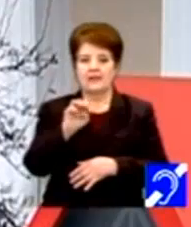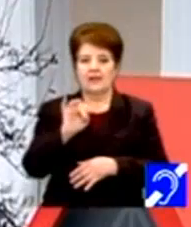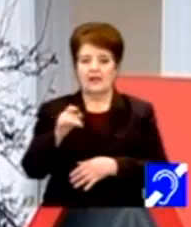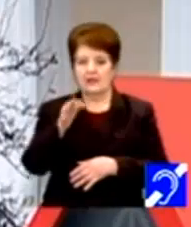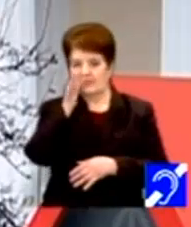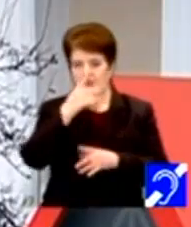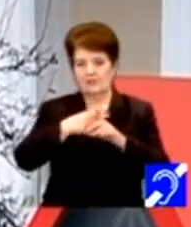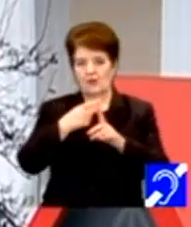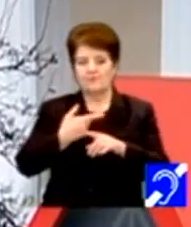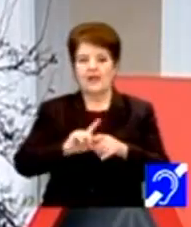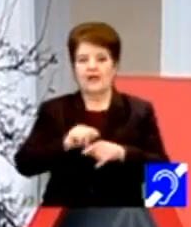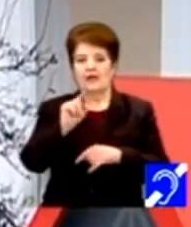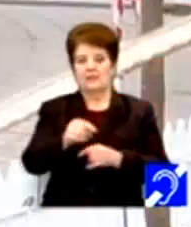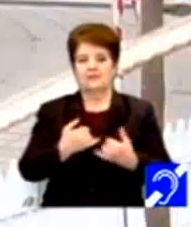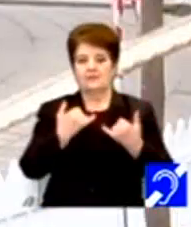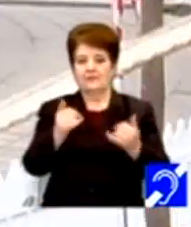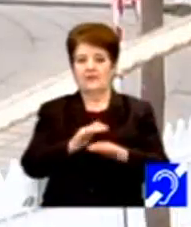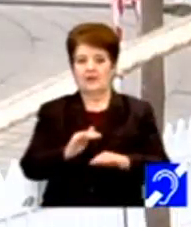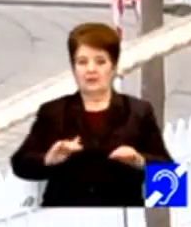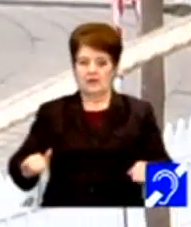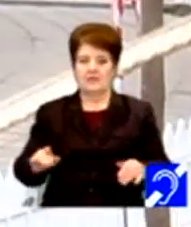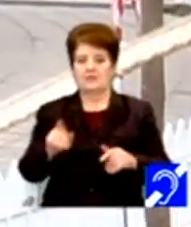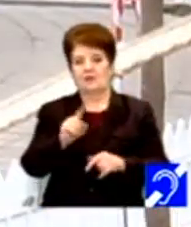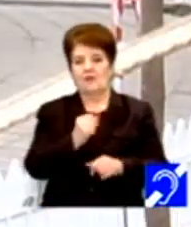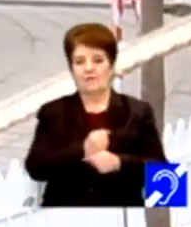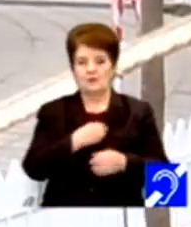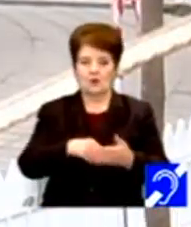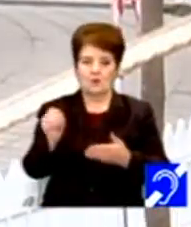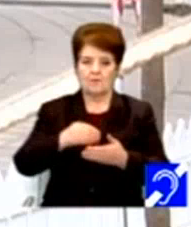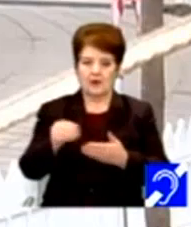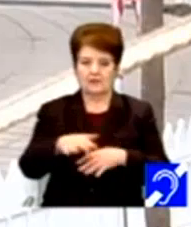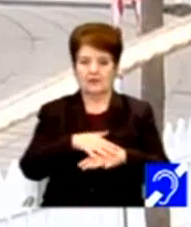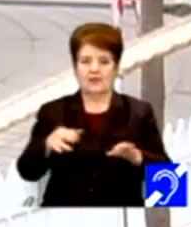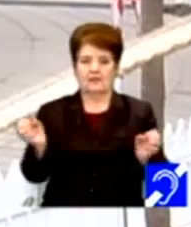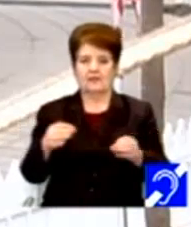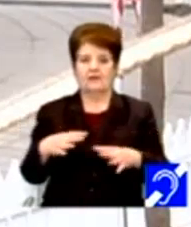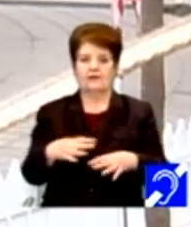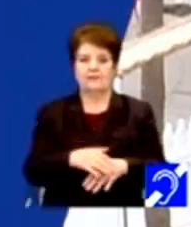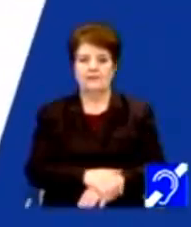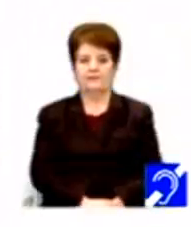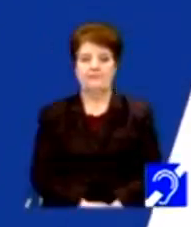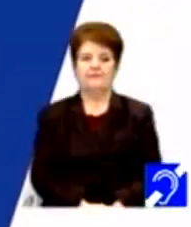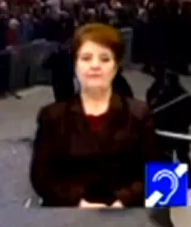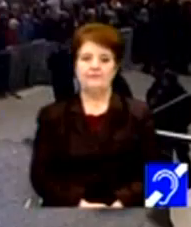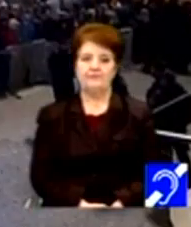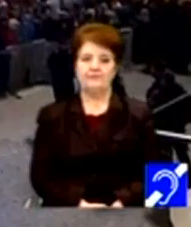a se bucura de spectacolul dedicat copiilor sau pentru a face cumpărături la târgul de sărbătoare.